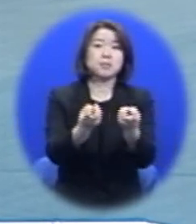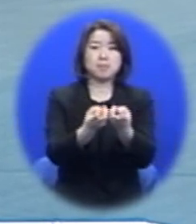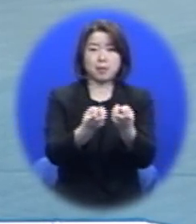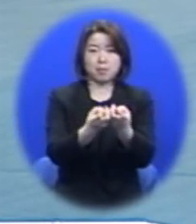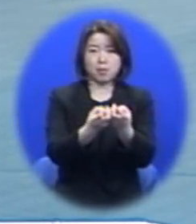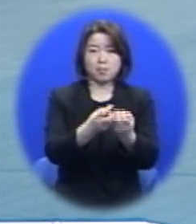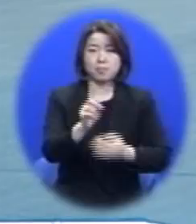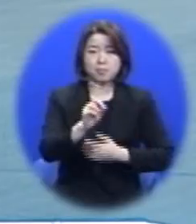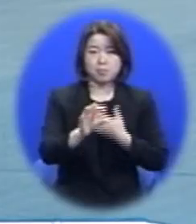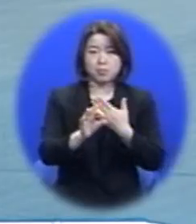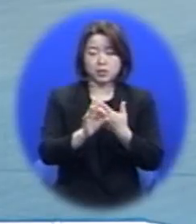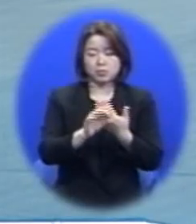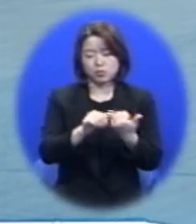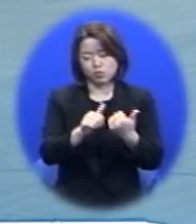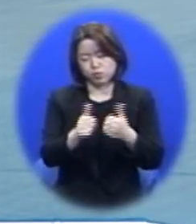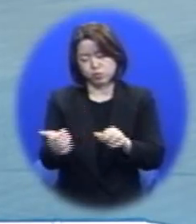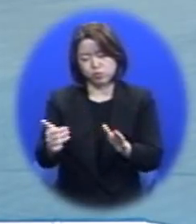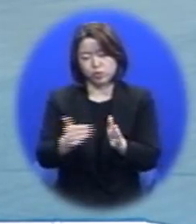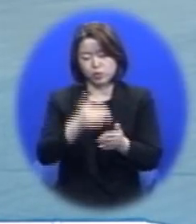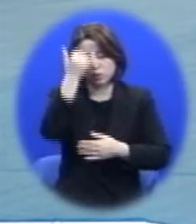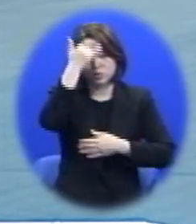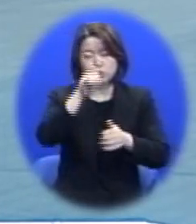죽도록 충성하는 것임을 알 수 있습니다.